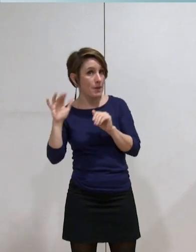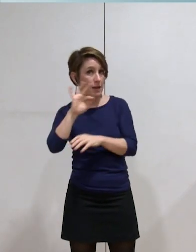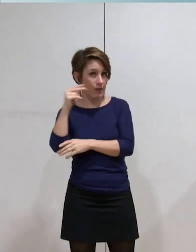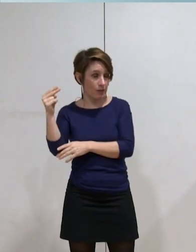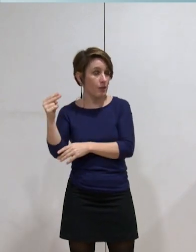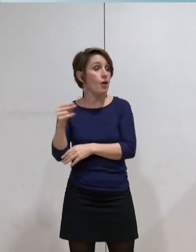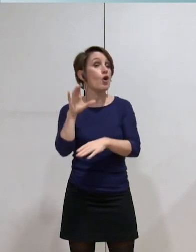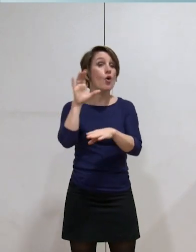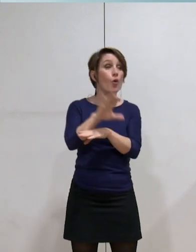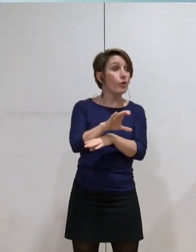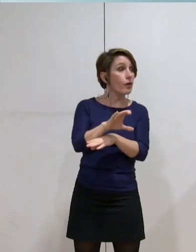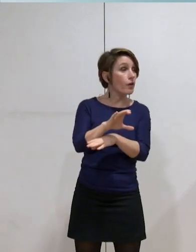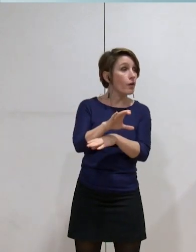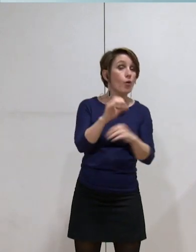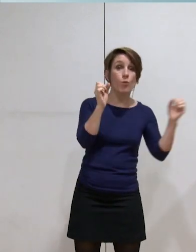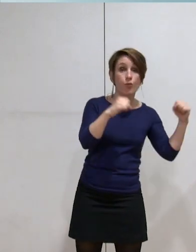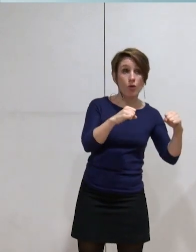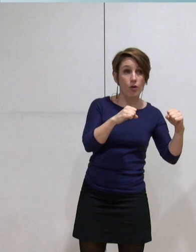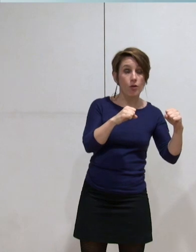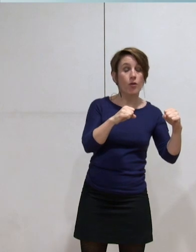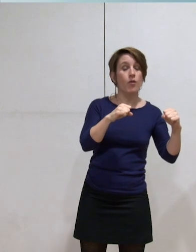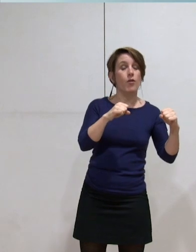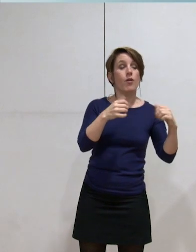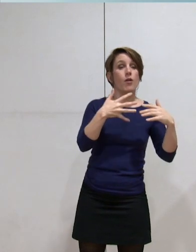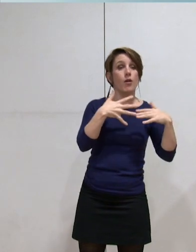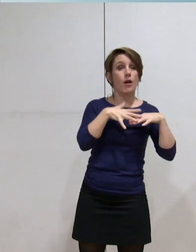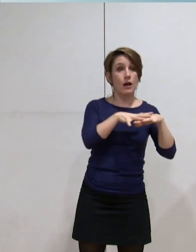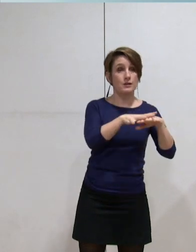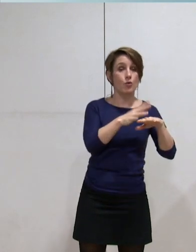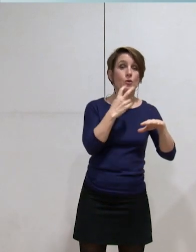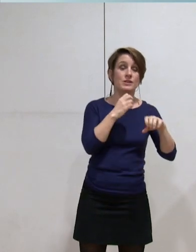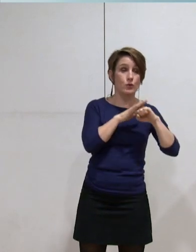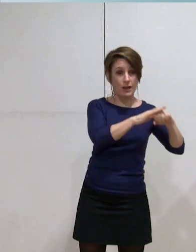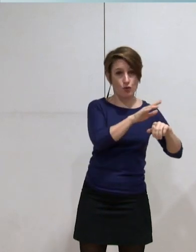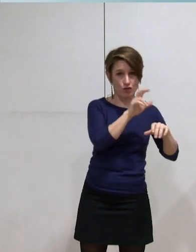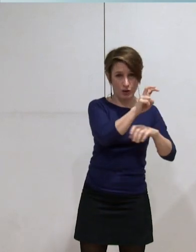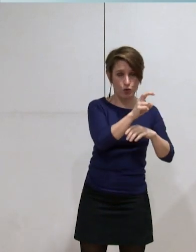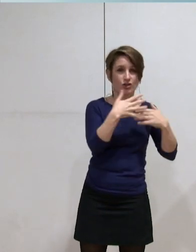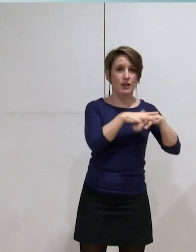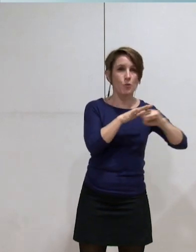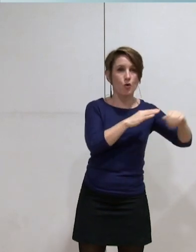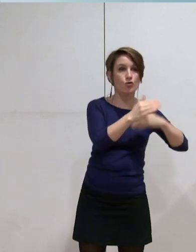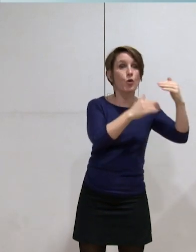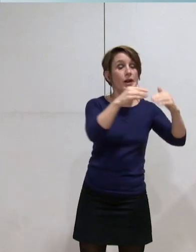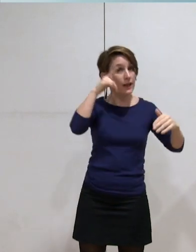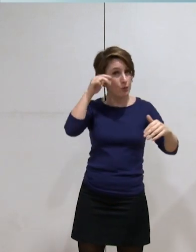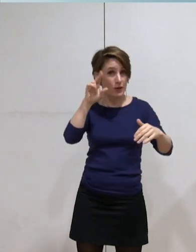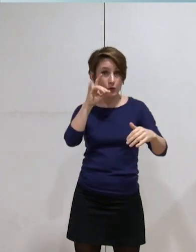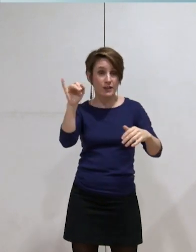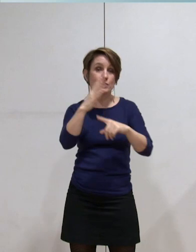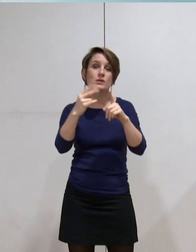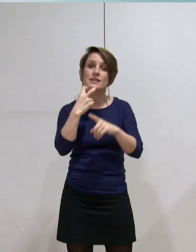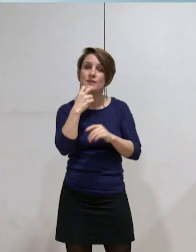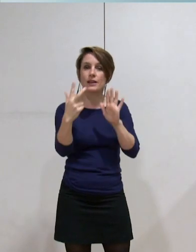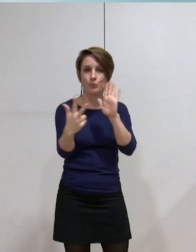Front National qui vote contre qui vote pour rassemblement citoyen de la gauche des écologistes rassemblement de gauche et de progrès républicain udi société